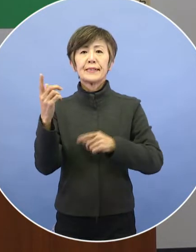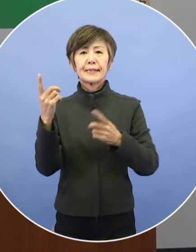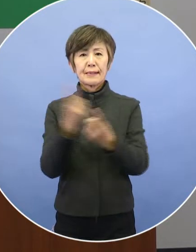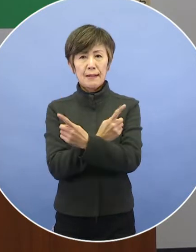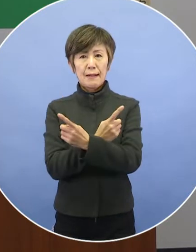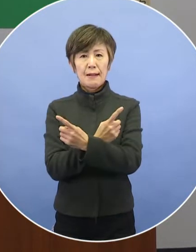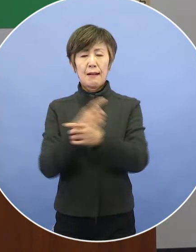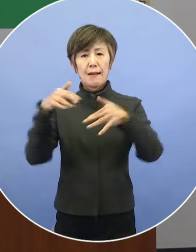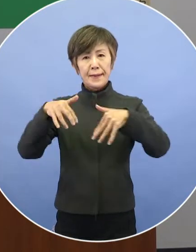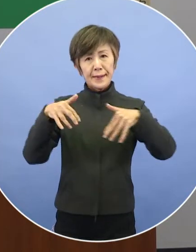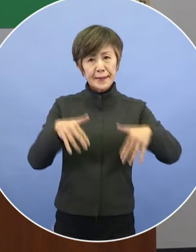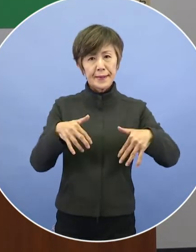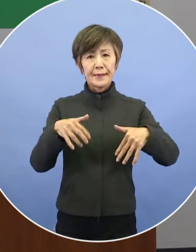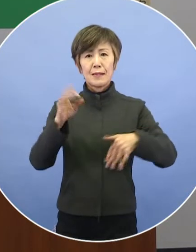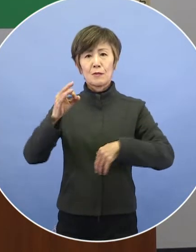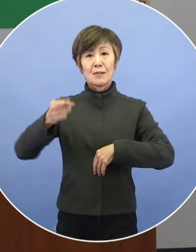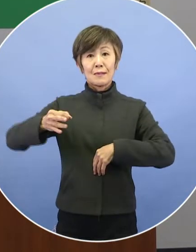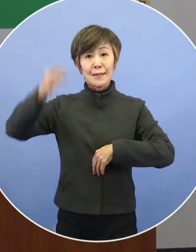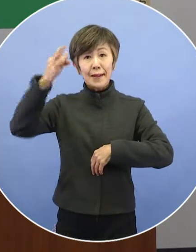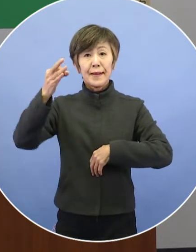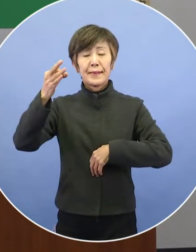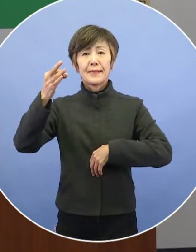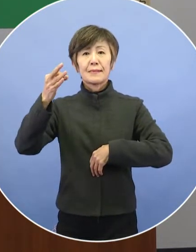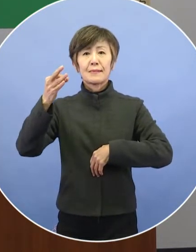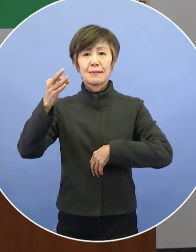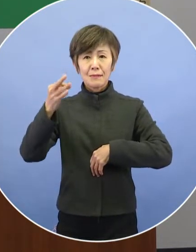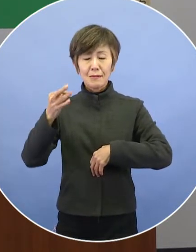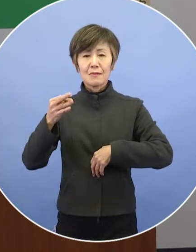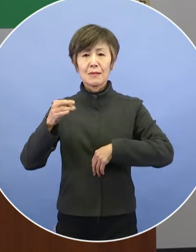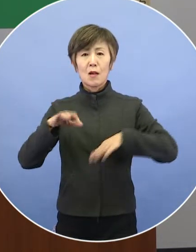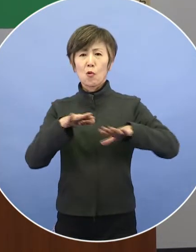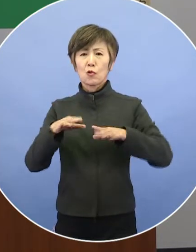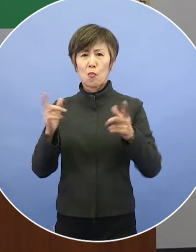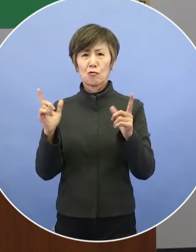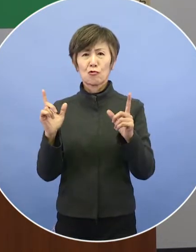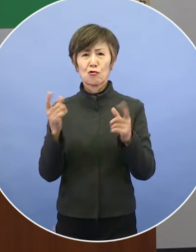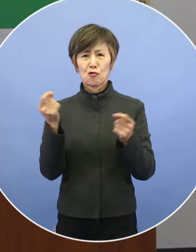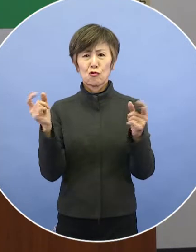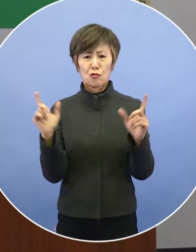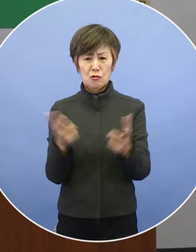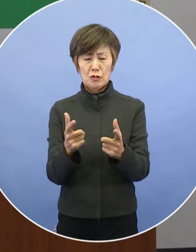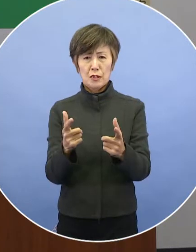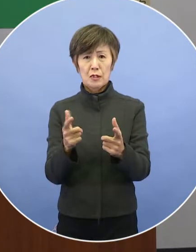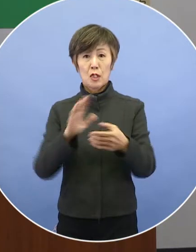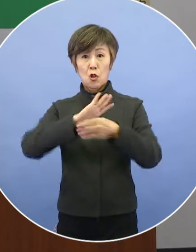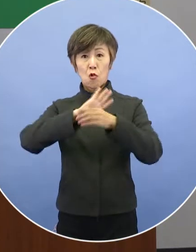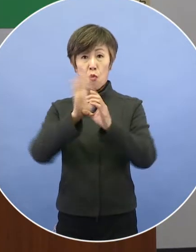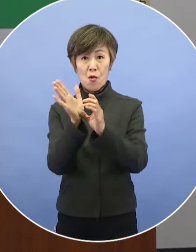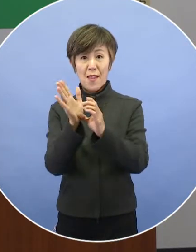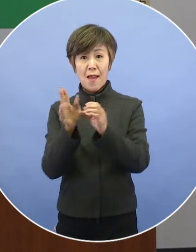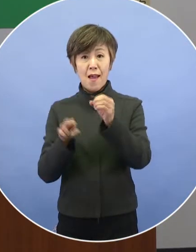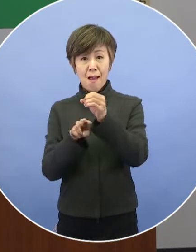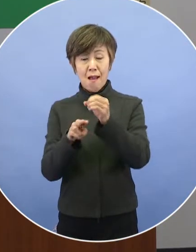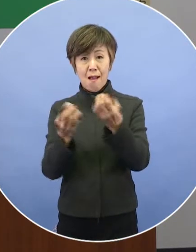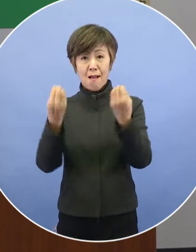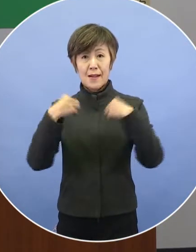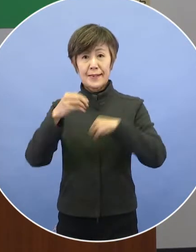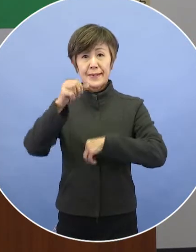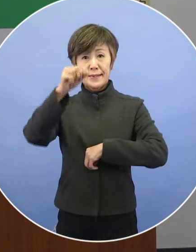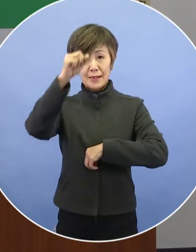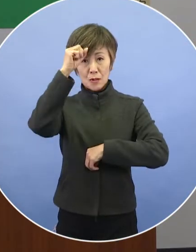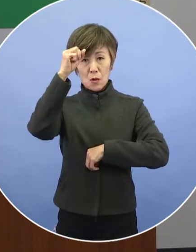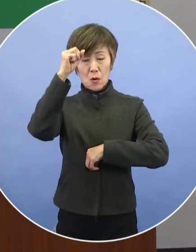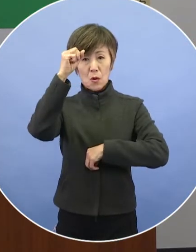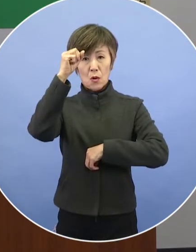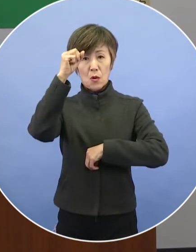大雨災害対応物価高等対策それから少子化対策とか新型コロナウイルスこれの感染症